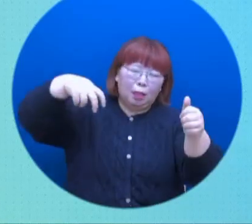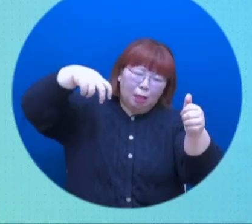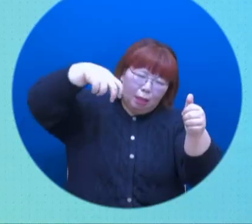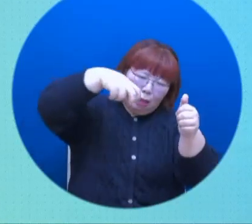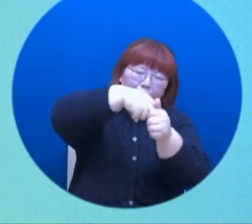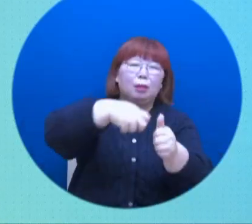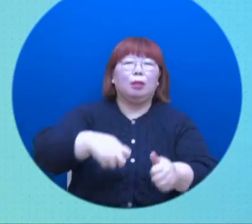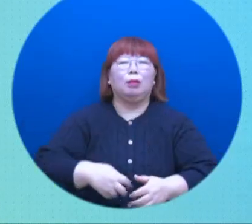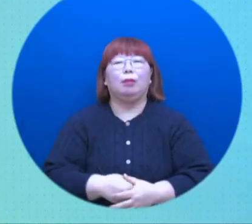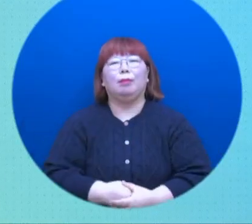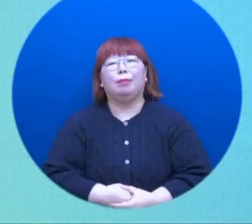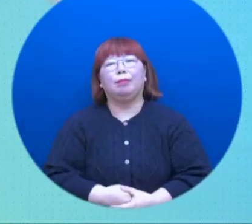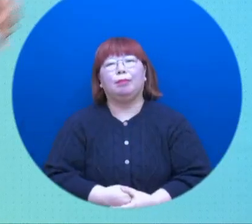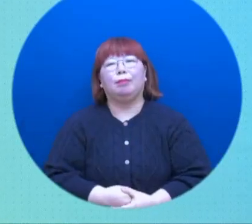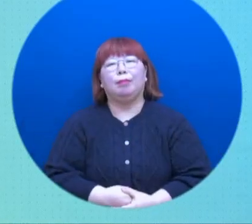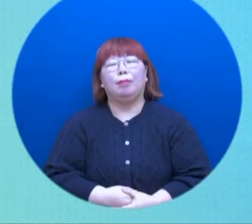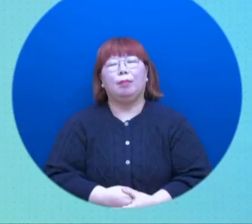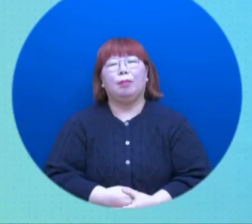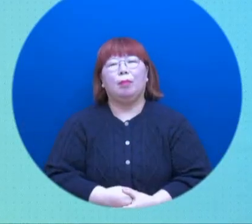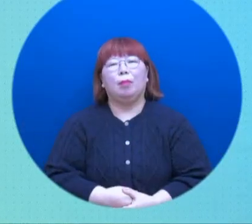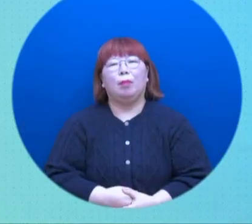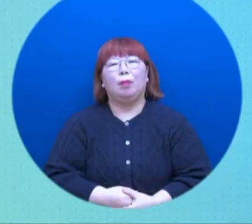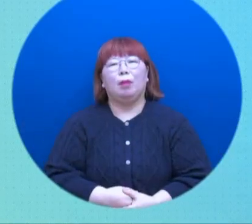여러분, 예수님은